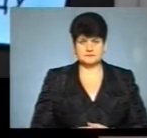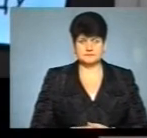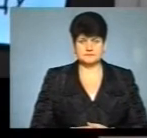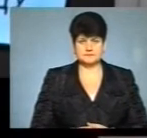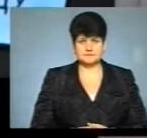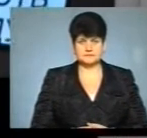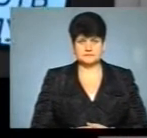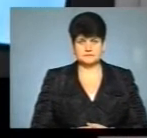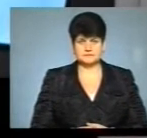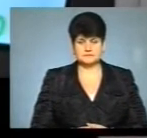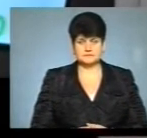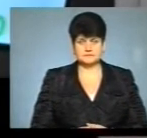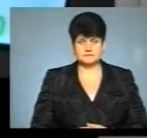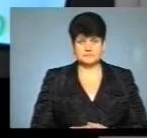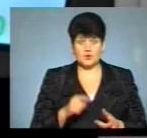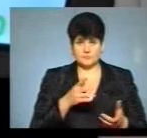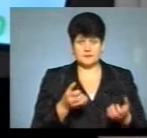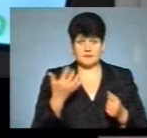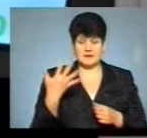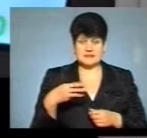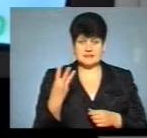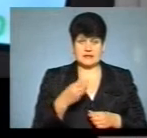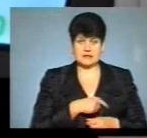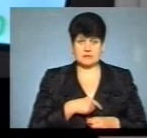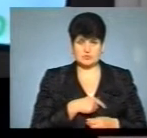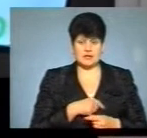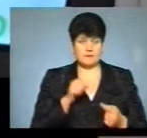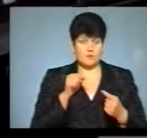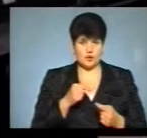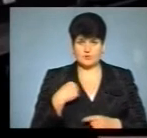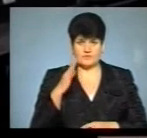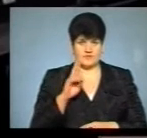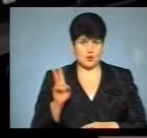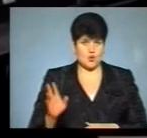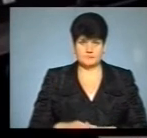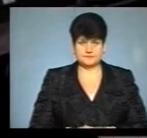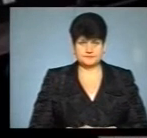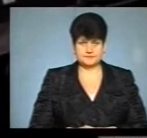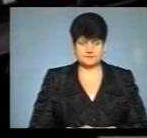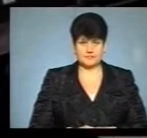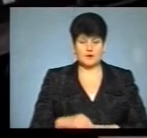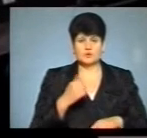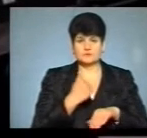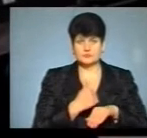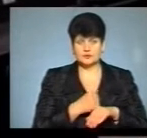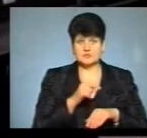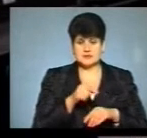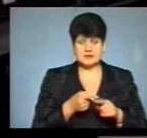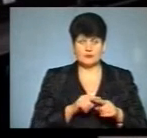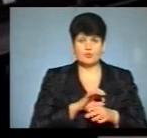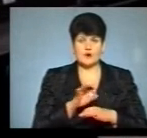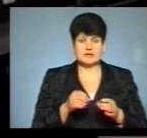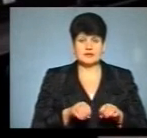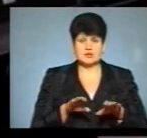Його підтримали 53 депутати, проти не голосував ніхто. За основу цьогорічного бюджету взяли проєкт